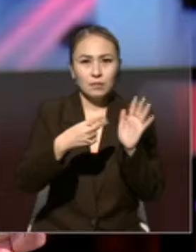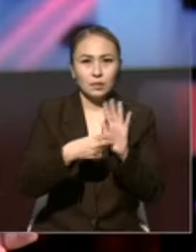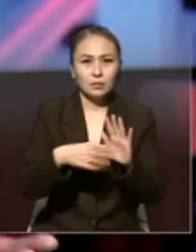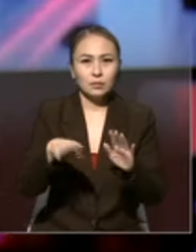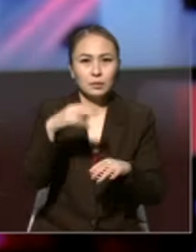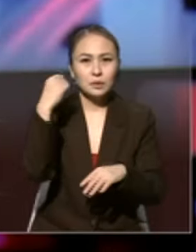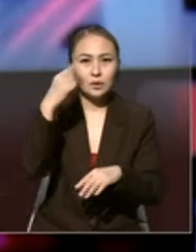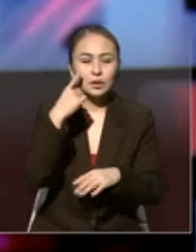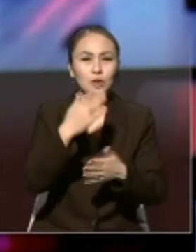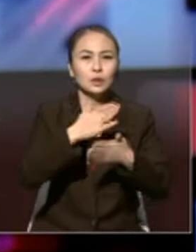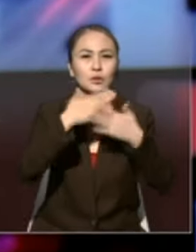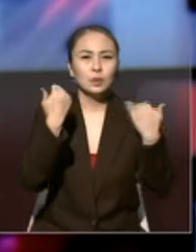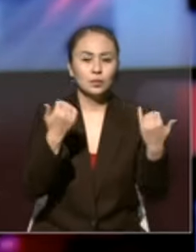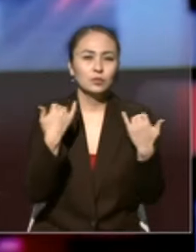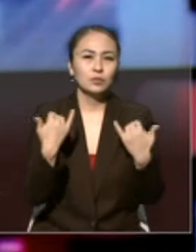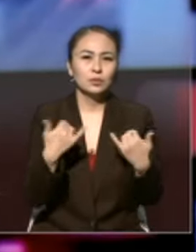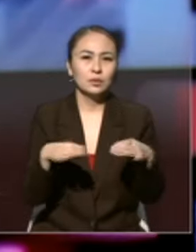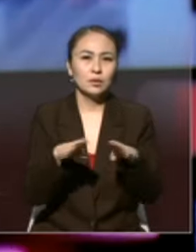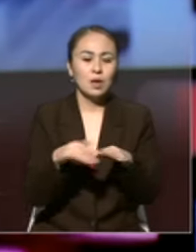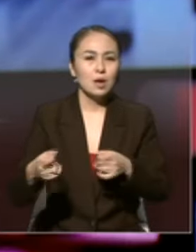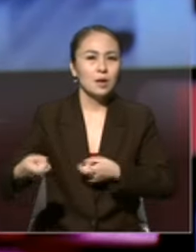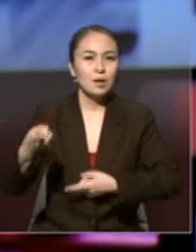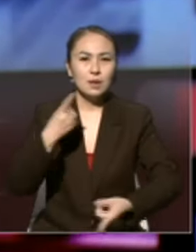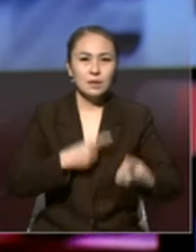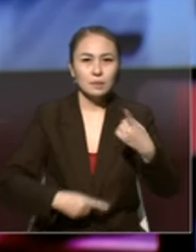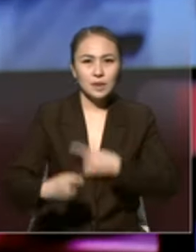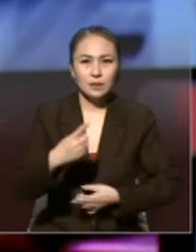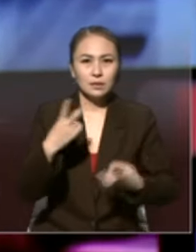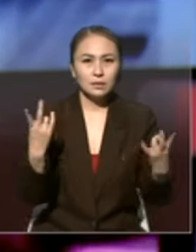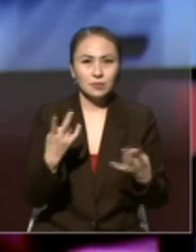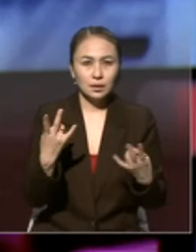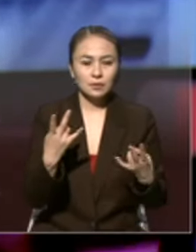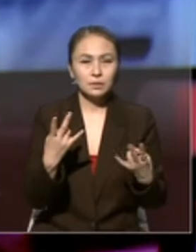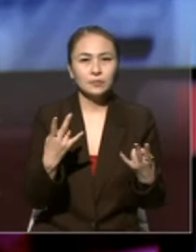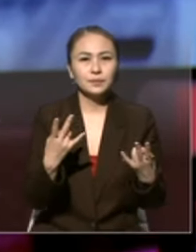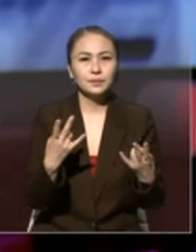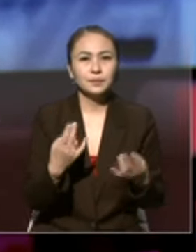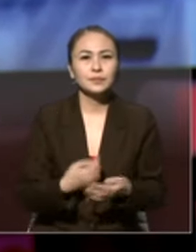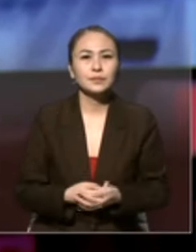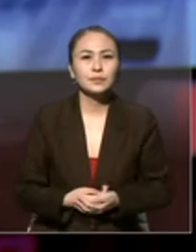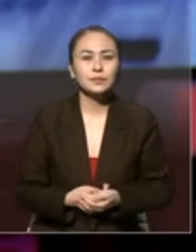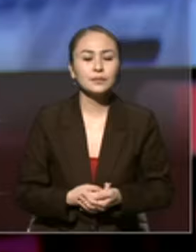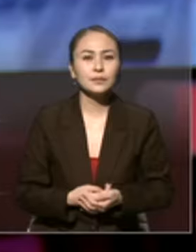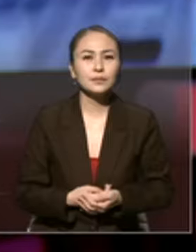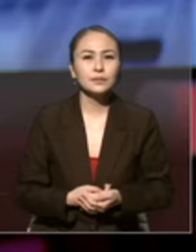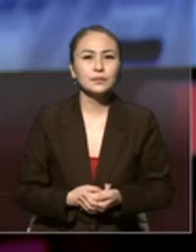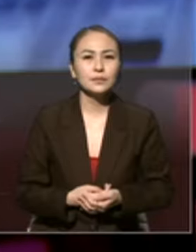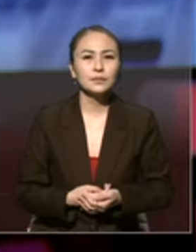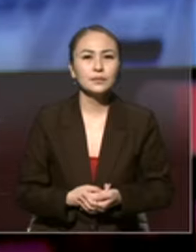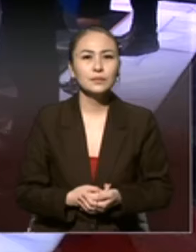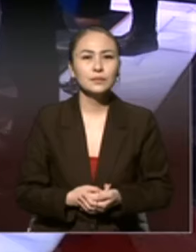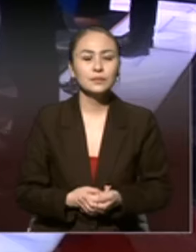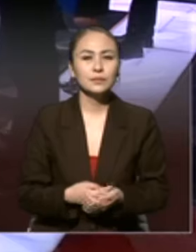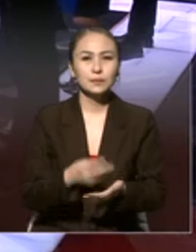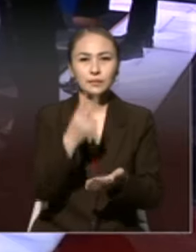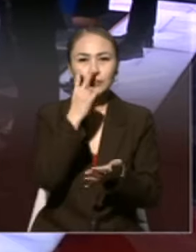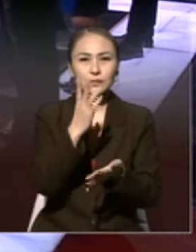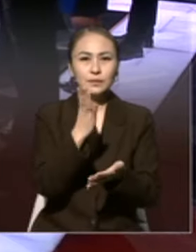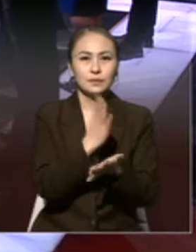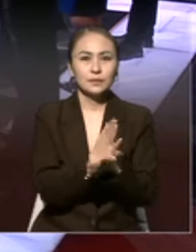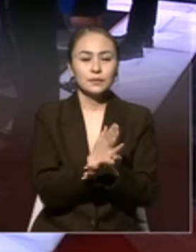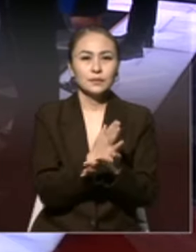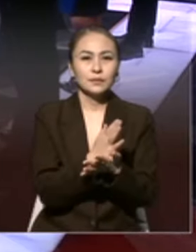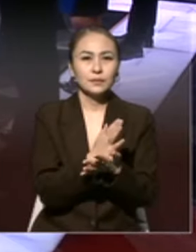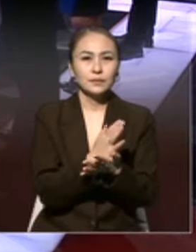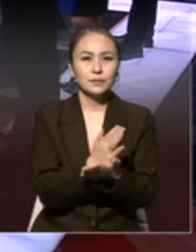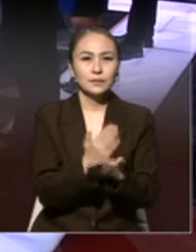қойды. Енді қазір соны мысалы қайта қарастыру керек болып жатыр. Міне қазір Айтуар Асқарұлы, өзіңіз көріп отырсыз, сіздің